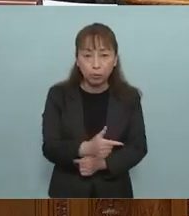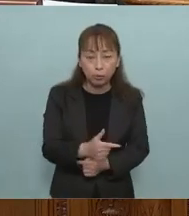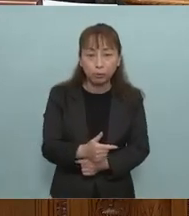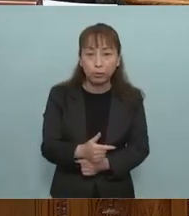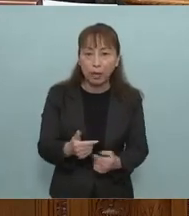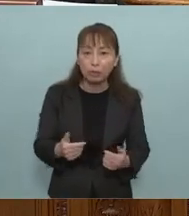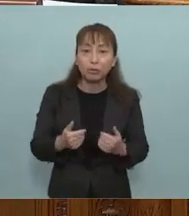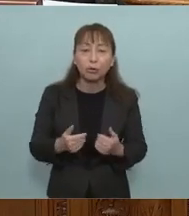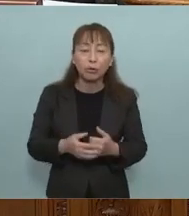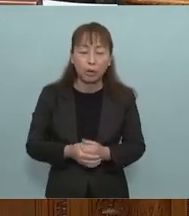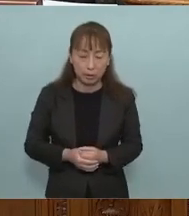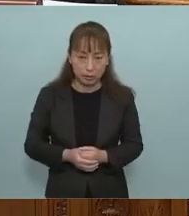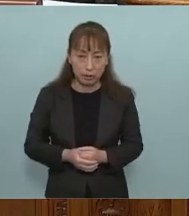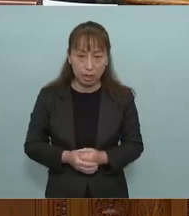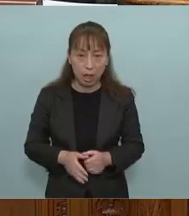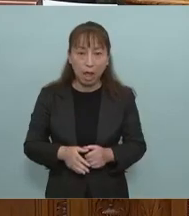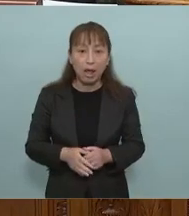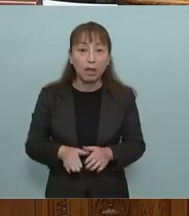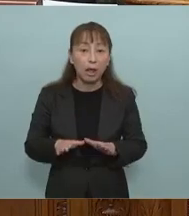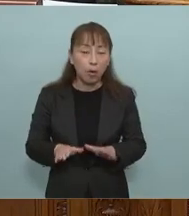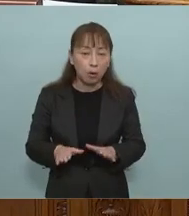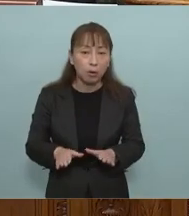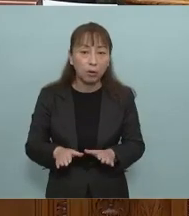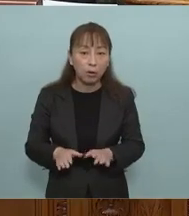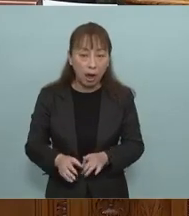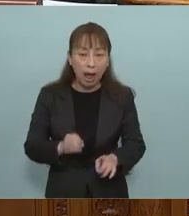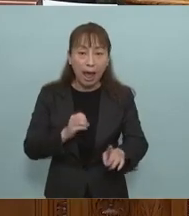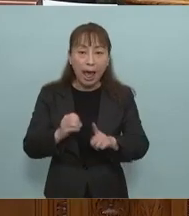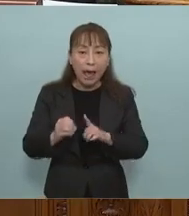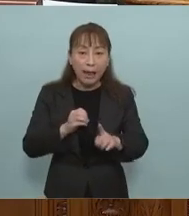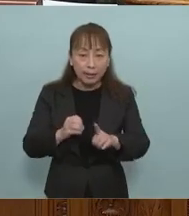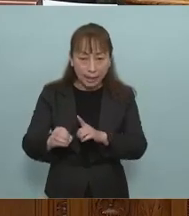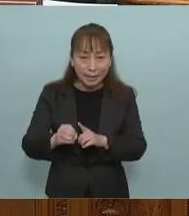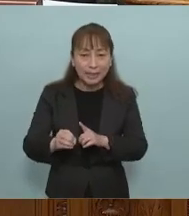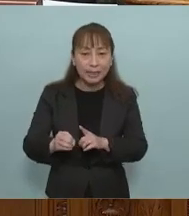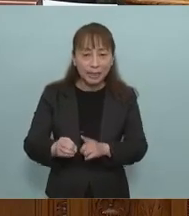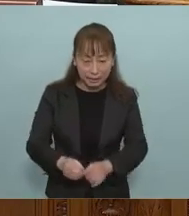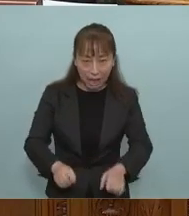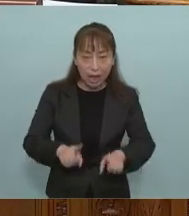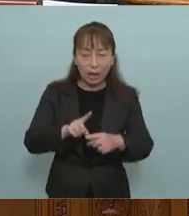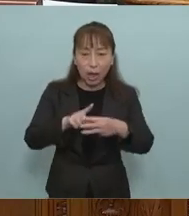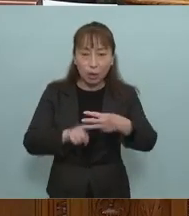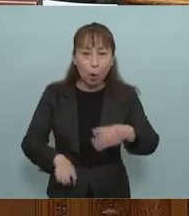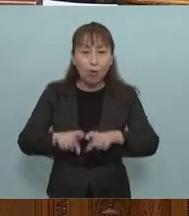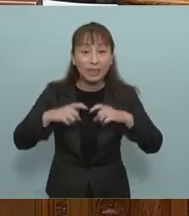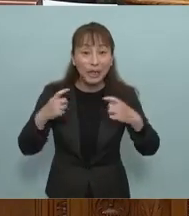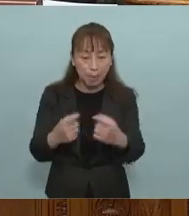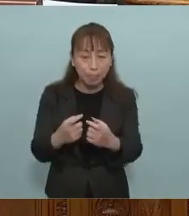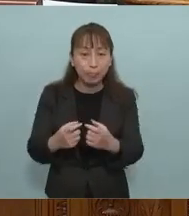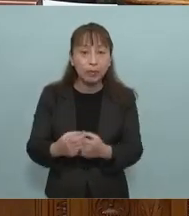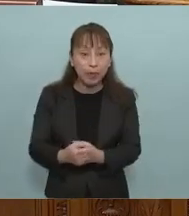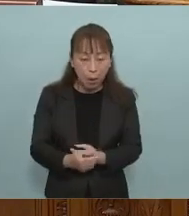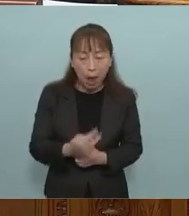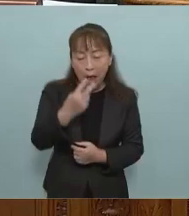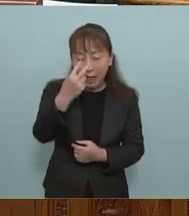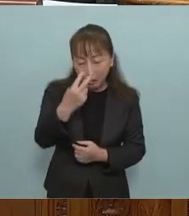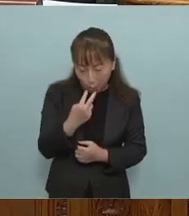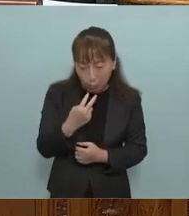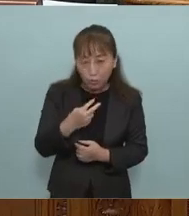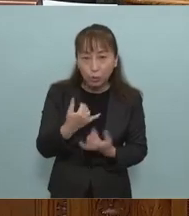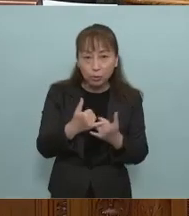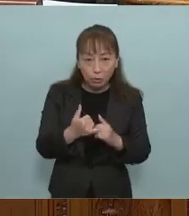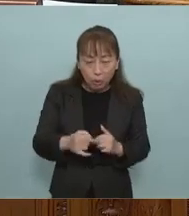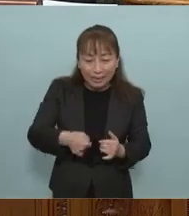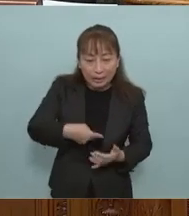です。今夏のデジ田甲子園では、視覚障害者の自立歩行をサポートする